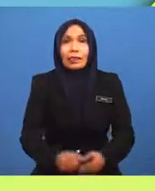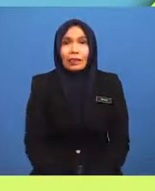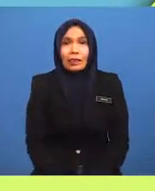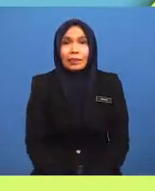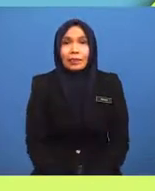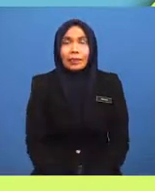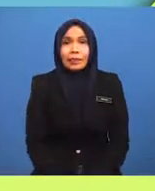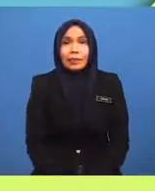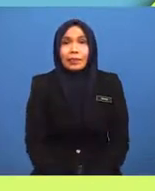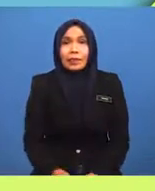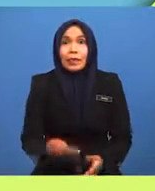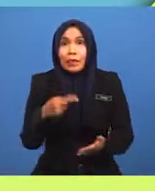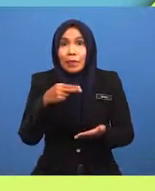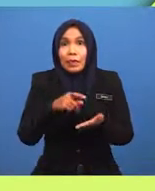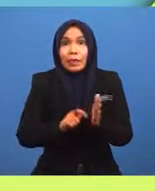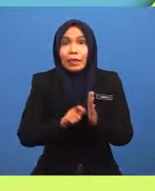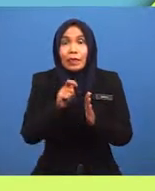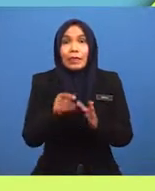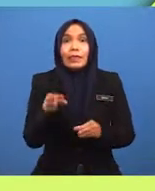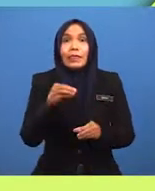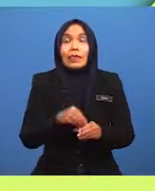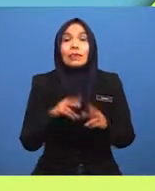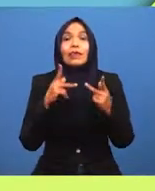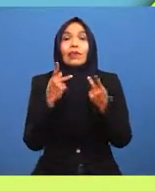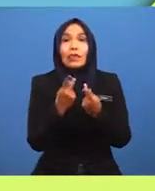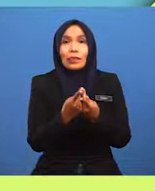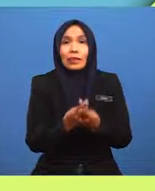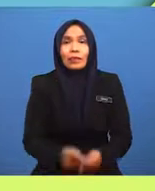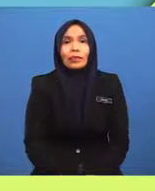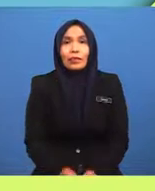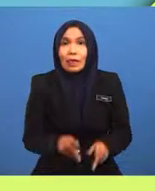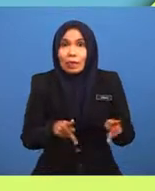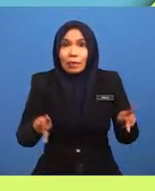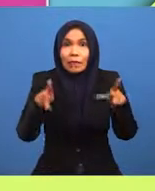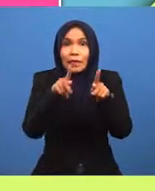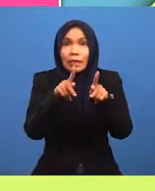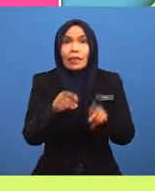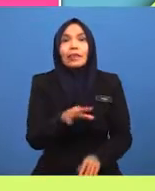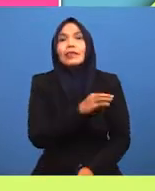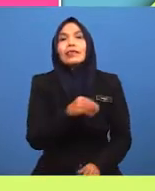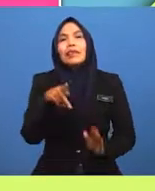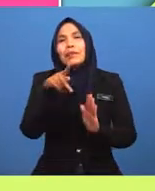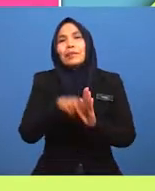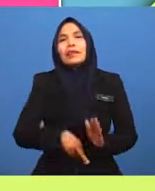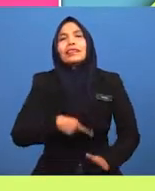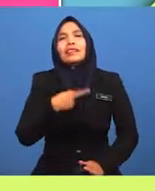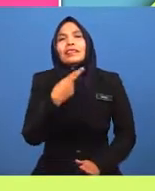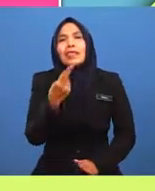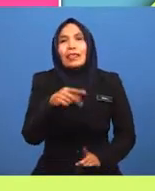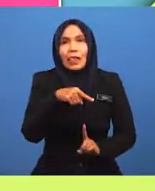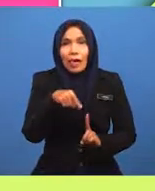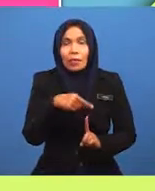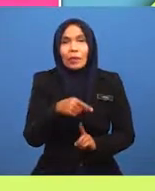dalam keluarga, kepentingan hemat tinggi dalam keluarga dan perasaan yang lahir